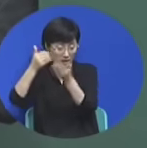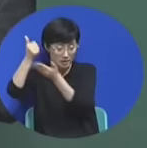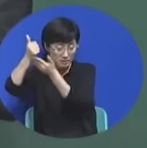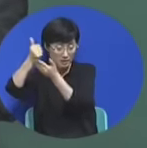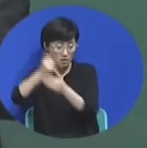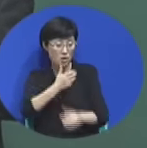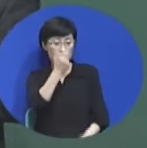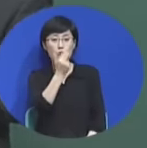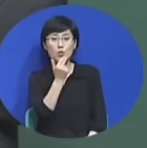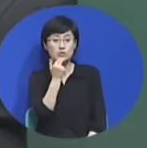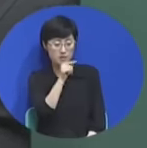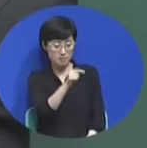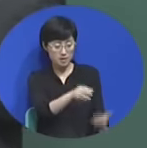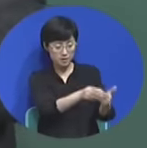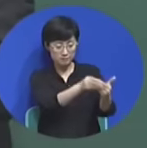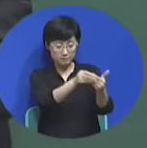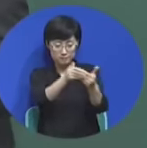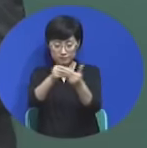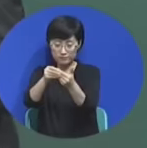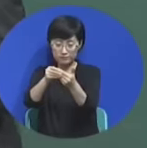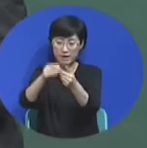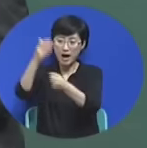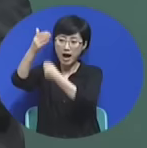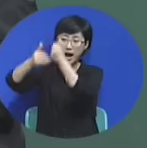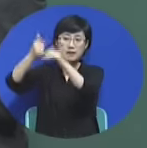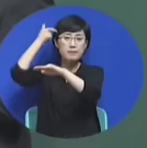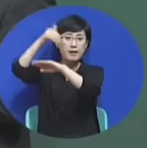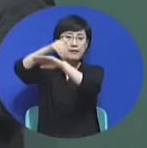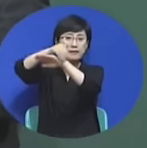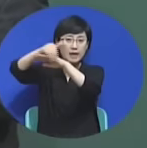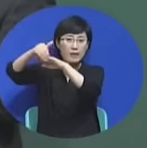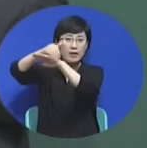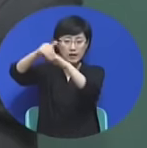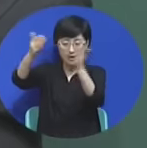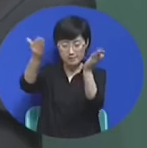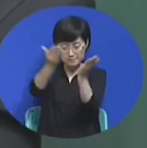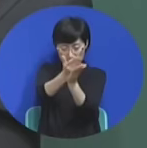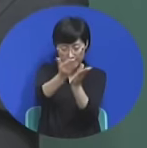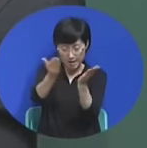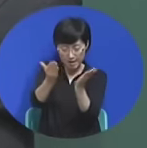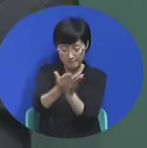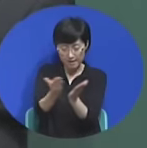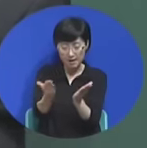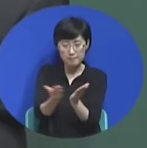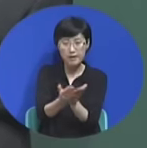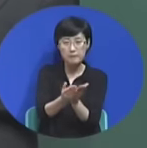계획 성취자로 뭡니까? 만들어 내시는 것이 바로 요셉의 이야기였거든요.